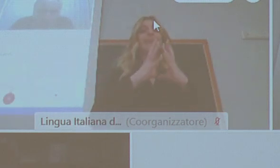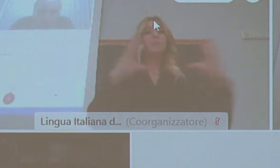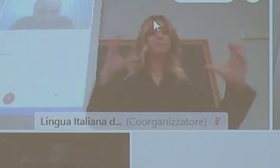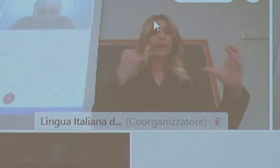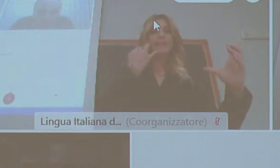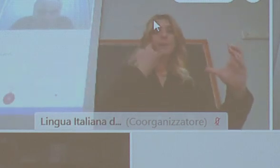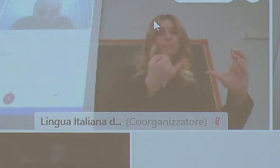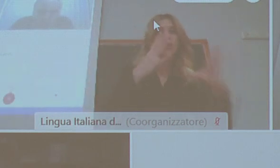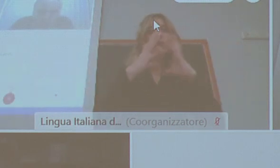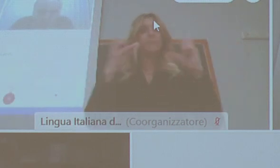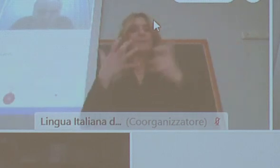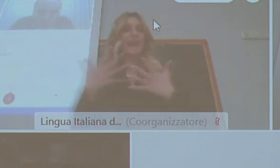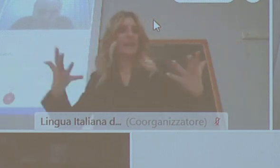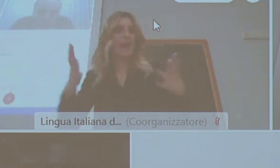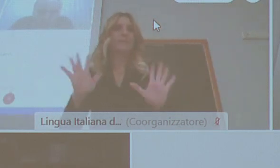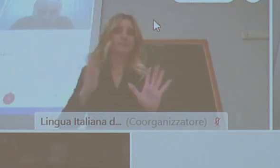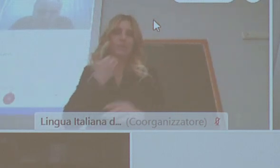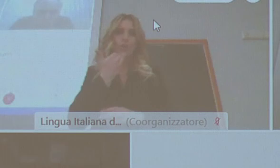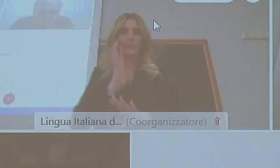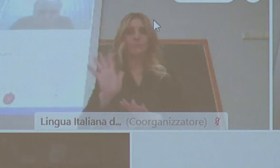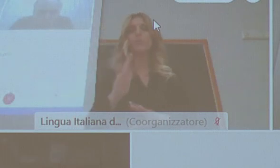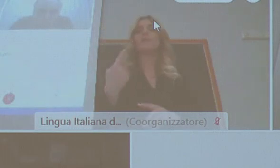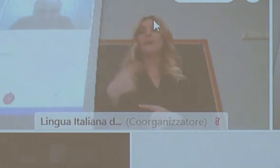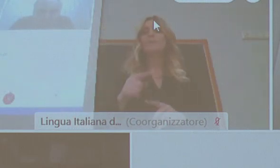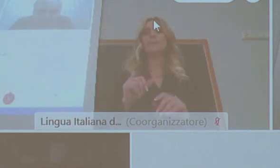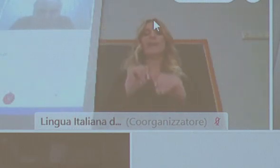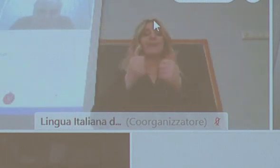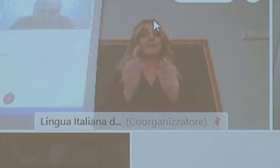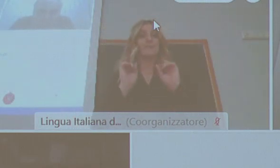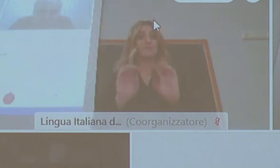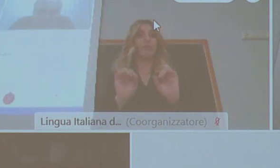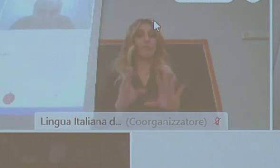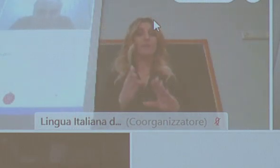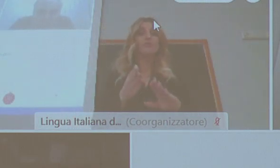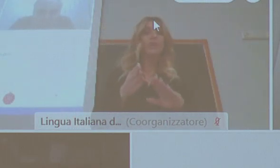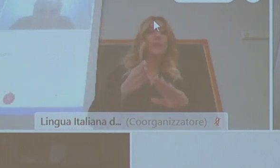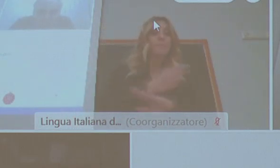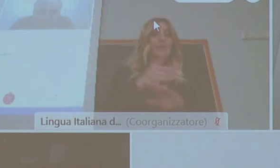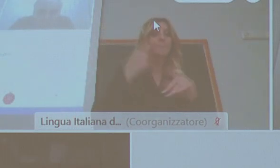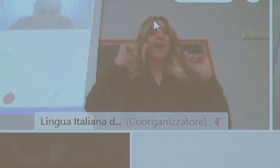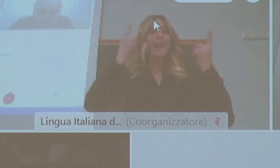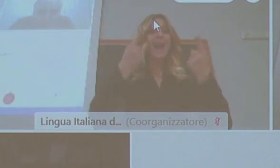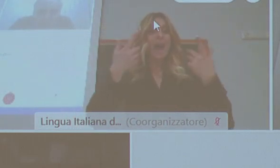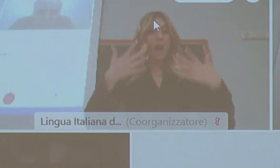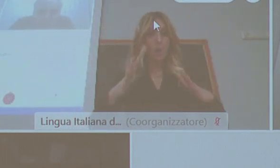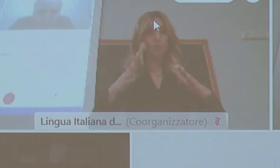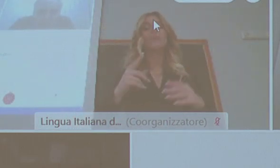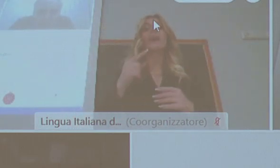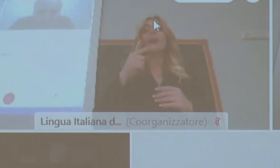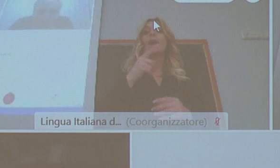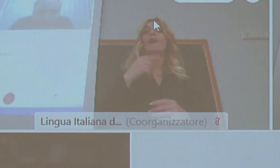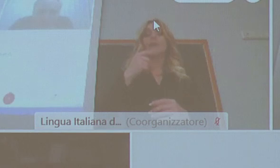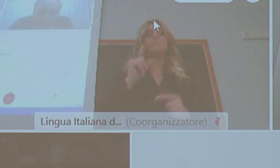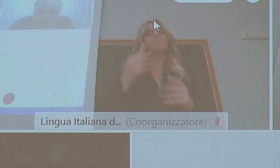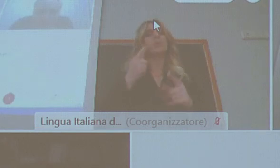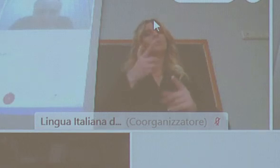Quindi generalmente l'offerta formativa post laurea è concordata e è espressa in collaborazione